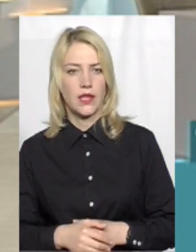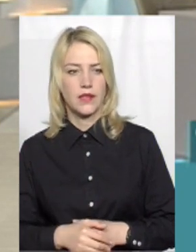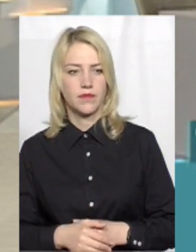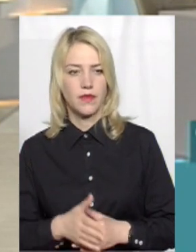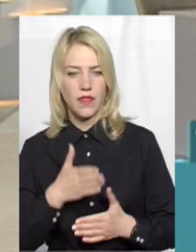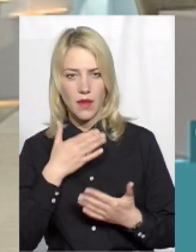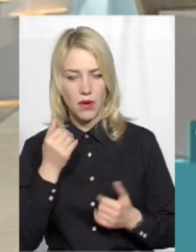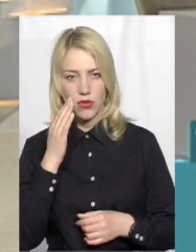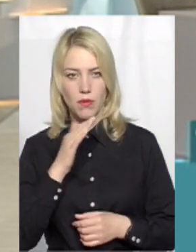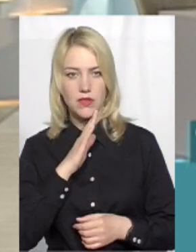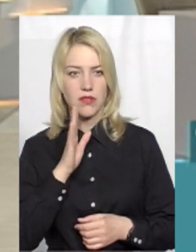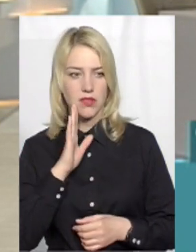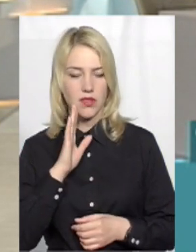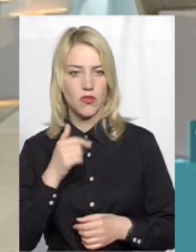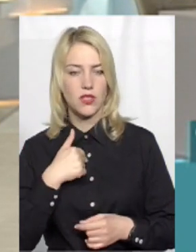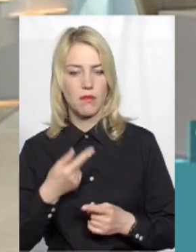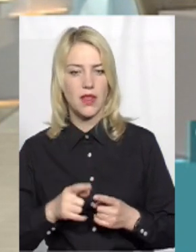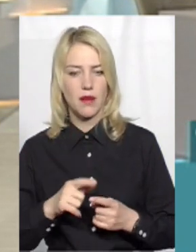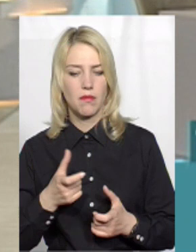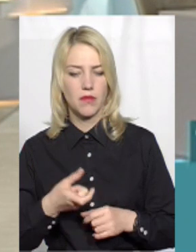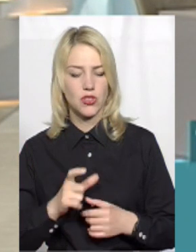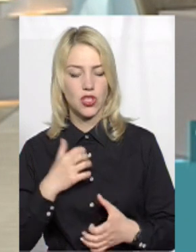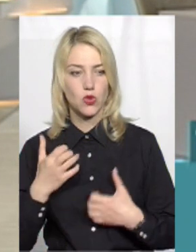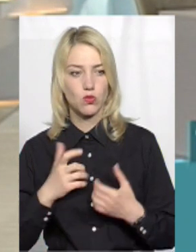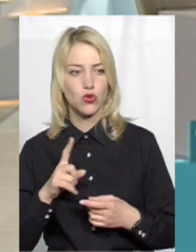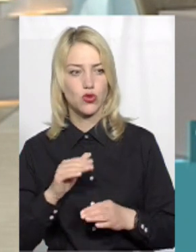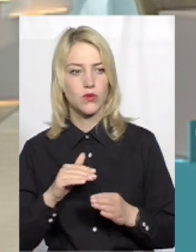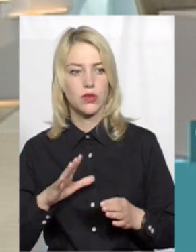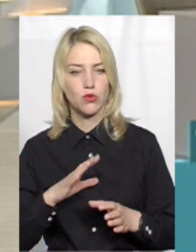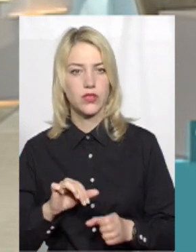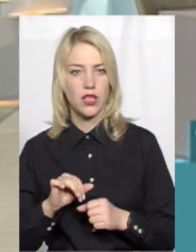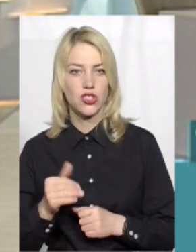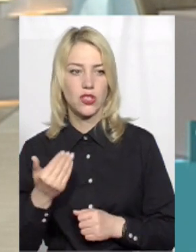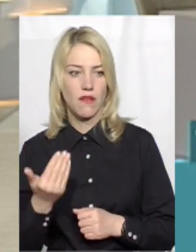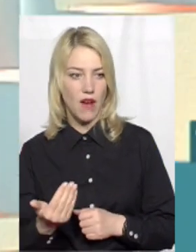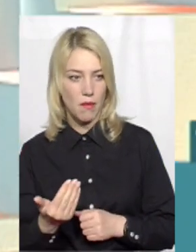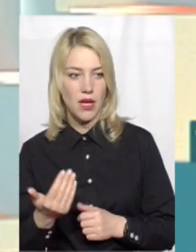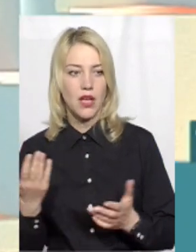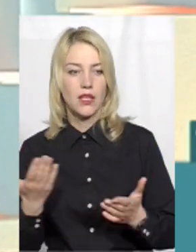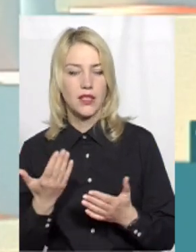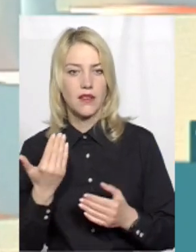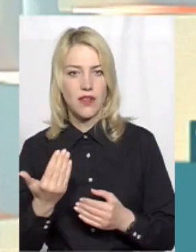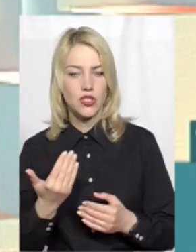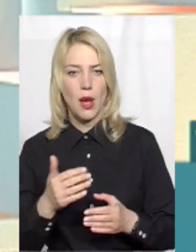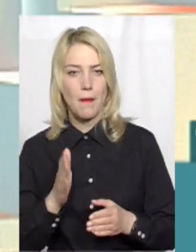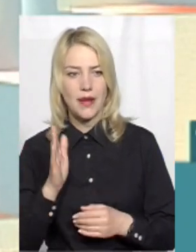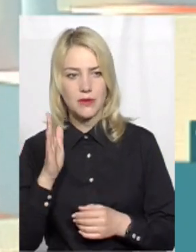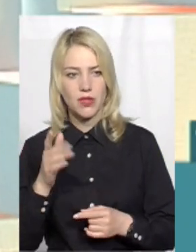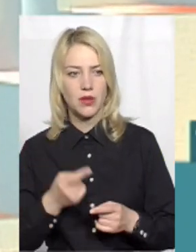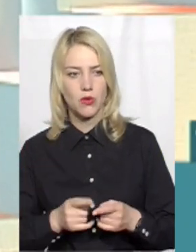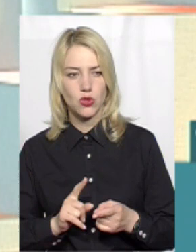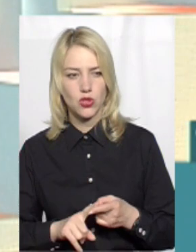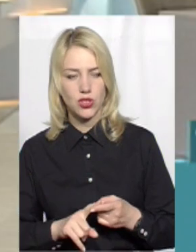не мають батьків. Оце мене більше турбує, щоб вони були захищені вами. Які ваші перспективи іменно по